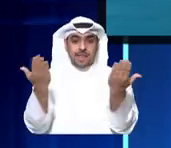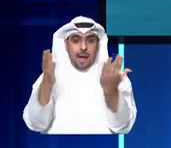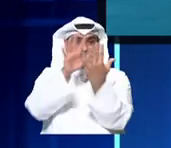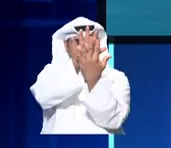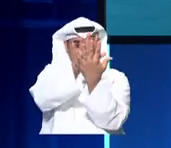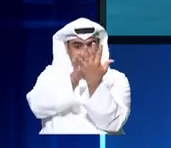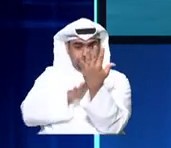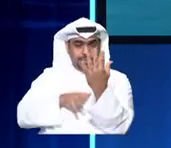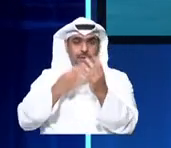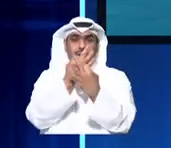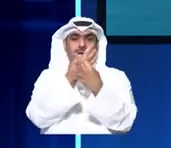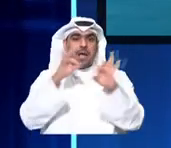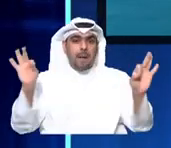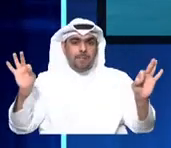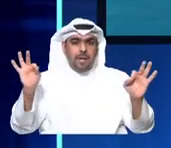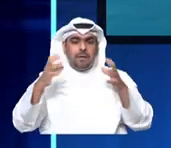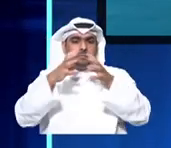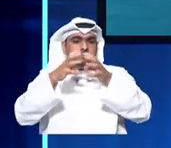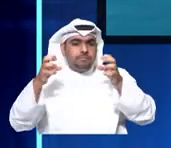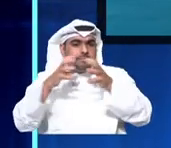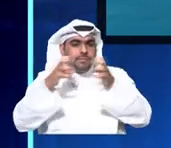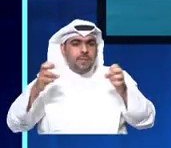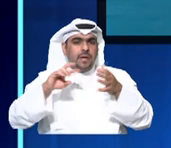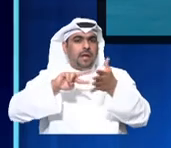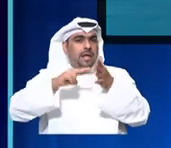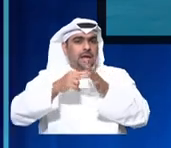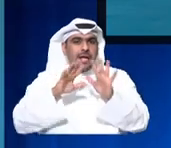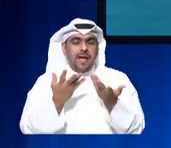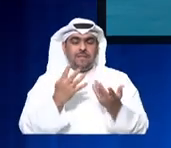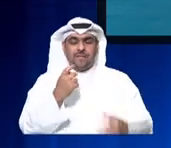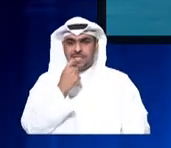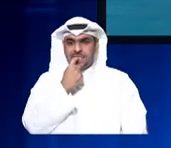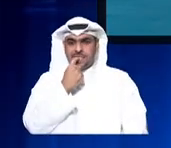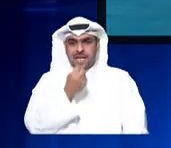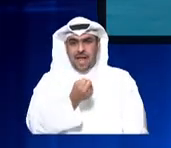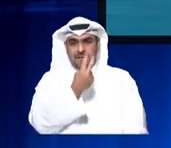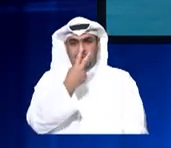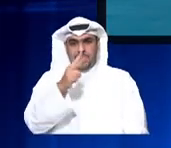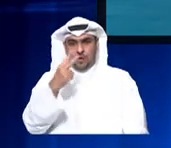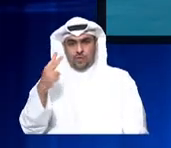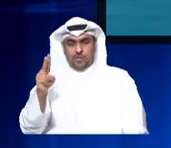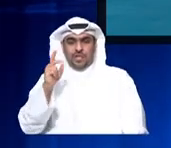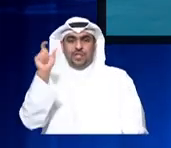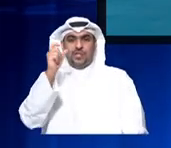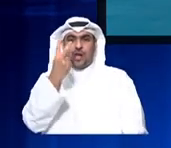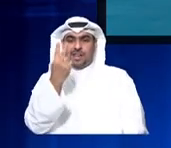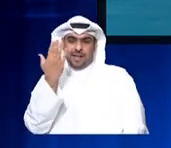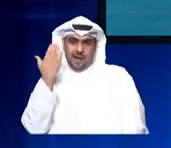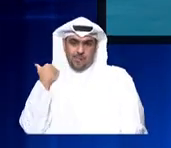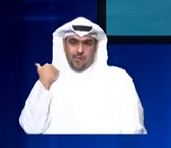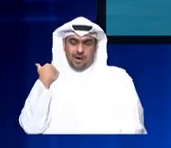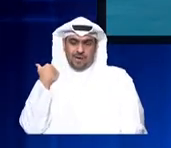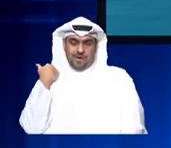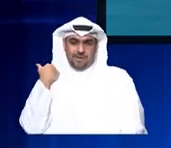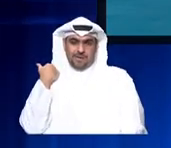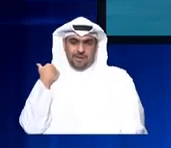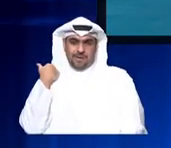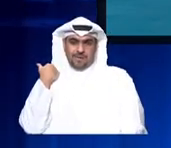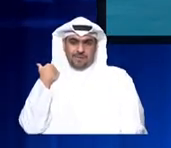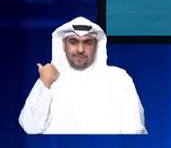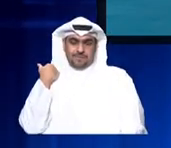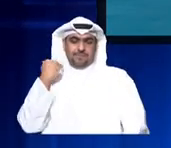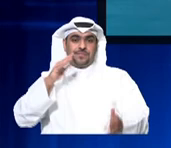الرقمية في فبراير 2022 بهدف دفع البنوك المحلية نحو التحول الرقمي. نعم نعم نعم.